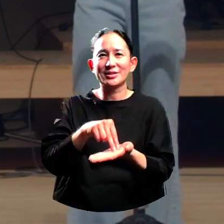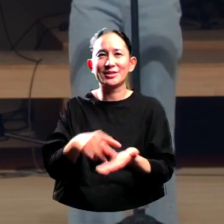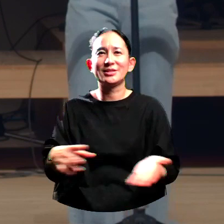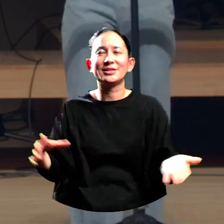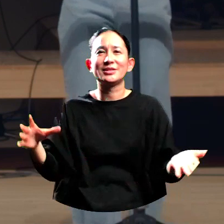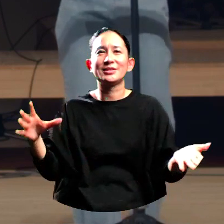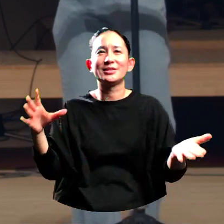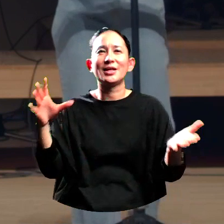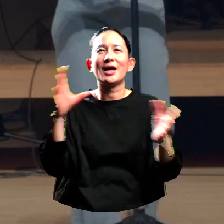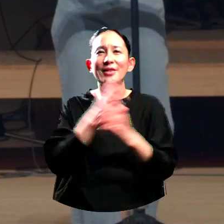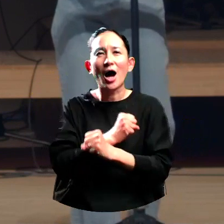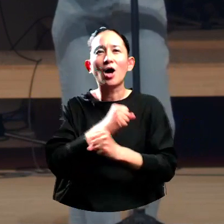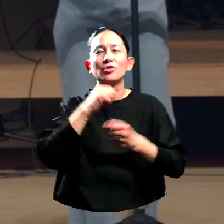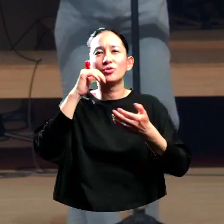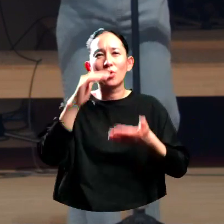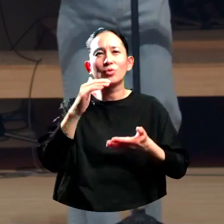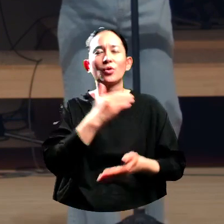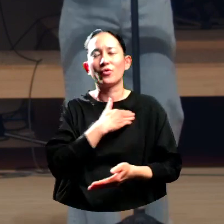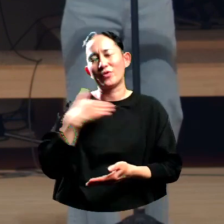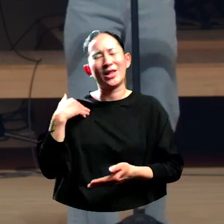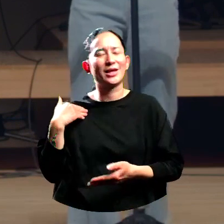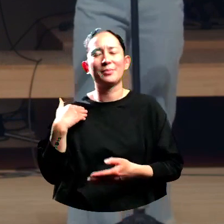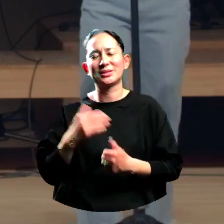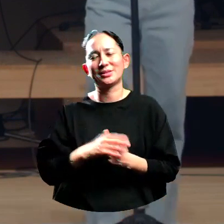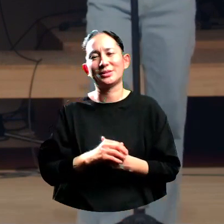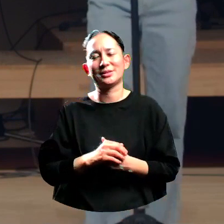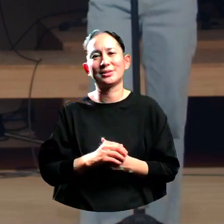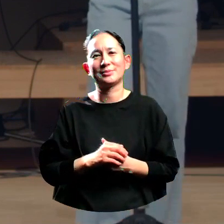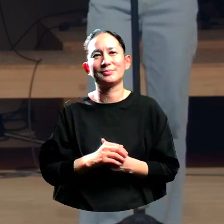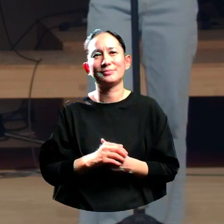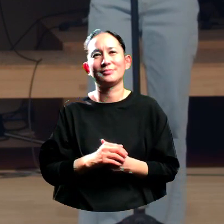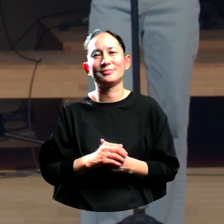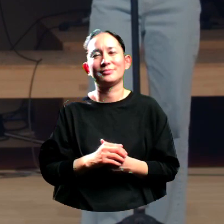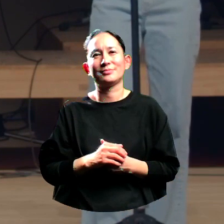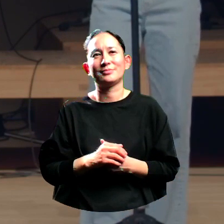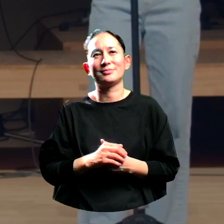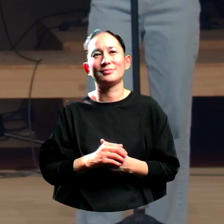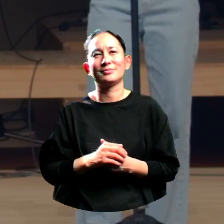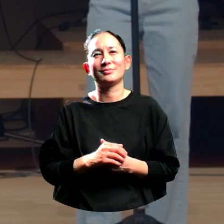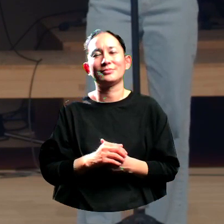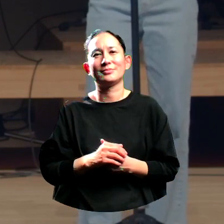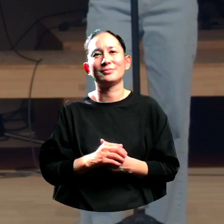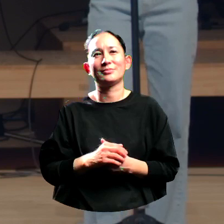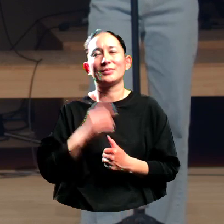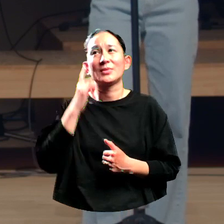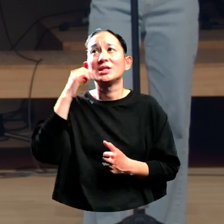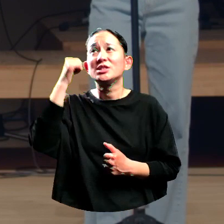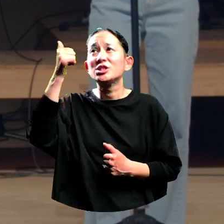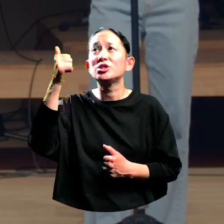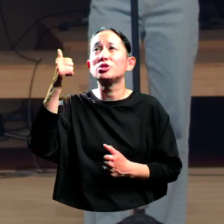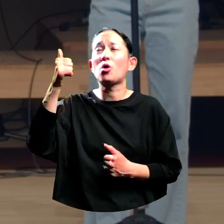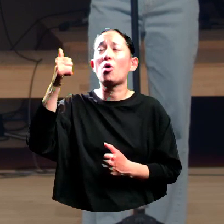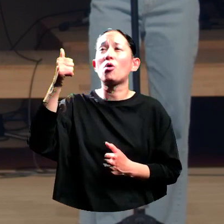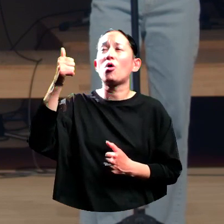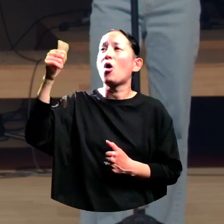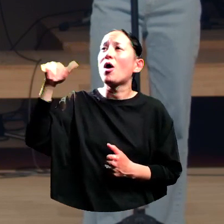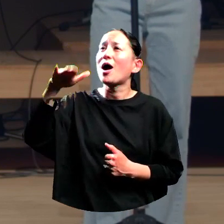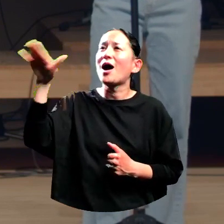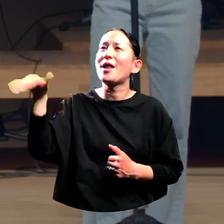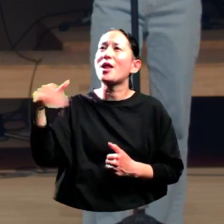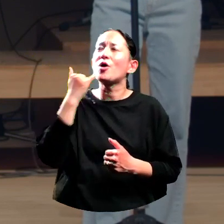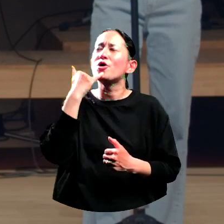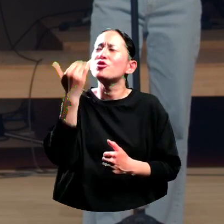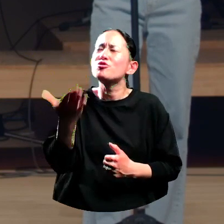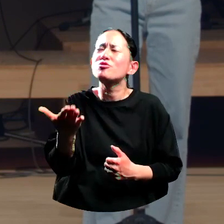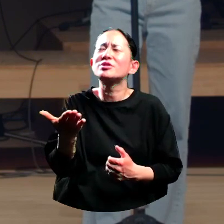our sinfulness may feel, we can get back up again with Jesus' prayer. 父よ彼らを許しください。このイエス様の祈りによ